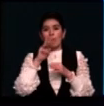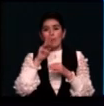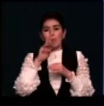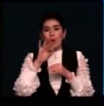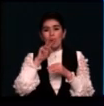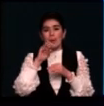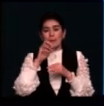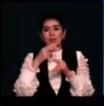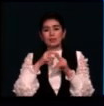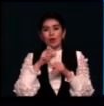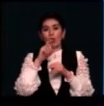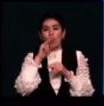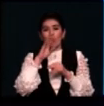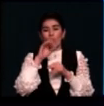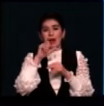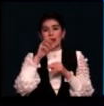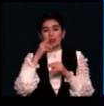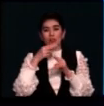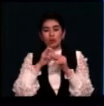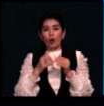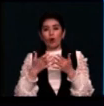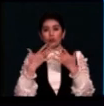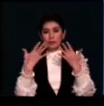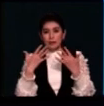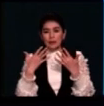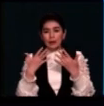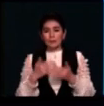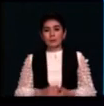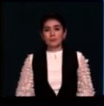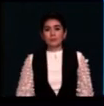polimerlanib, polietilenni hosil qilgan.